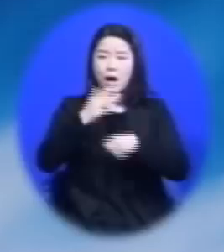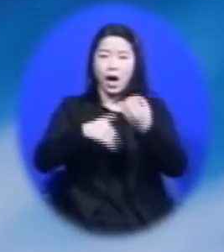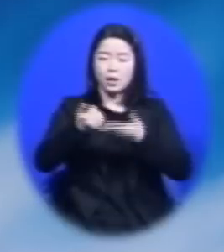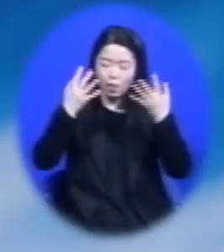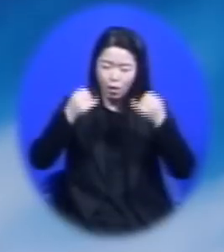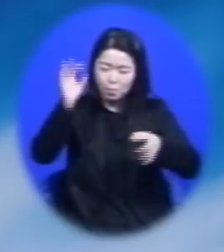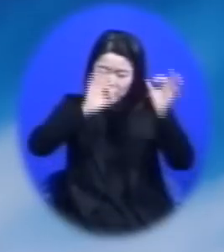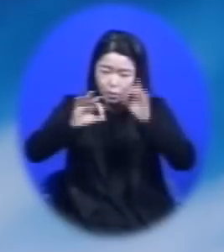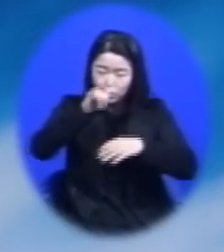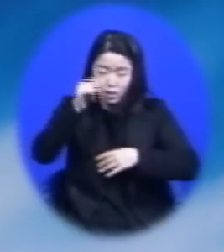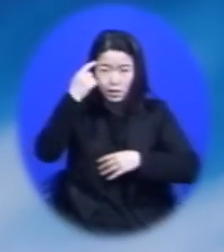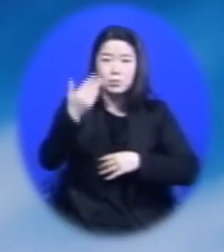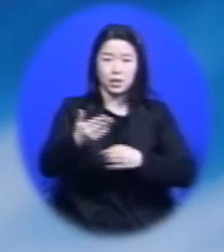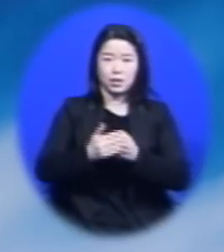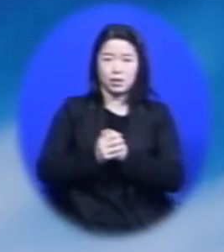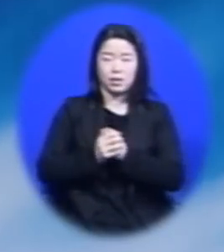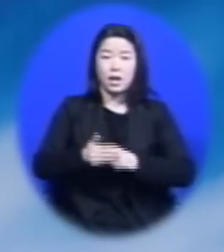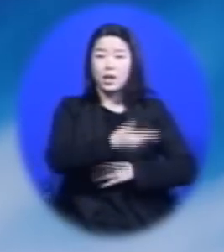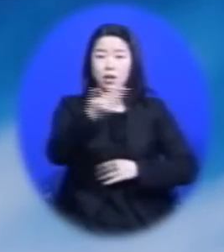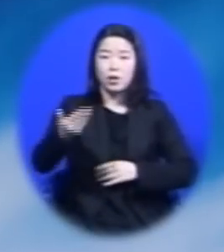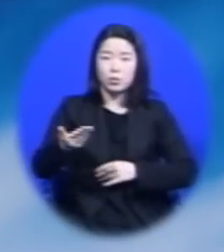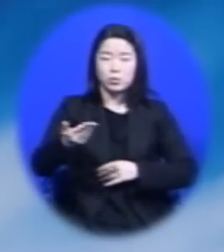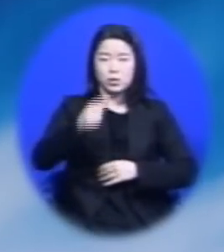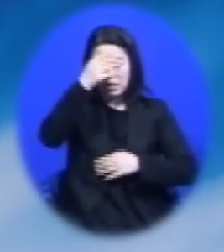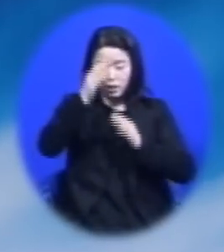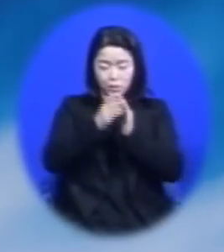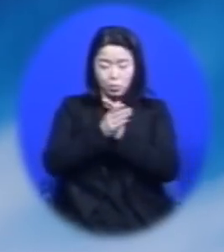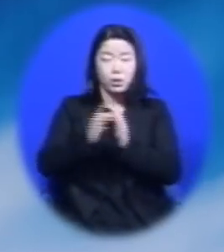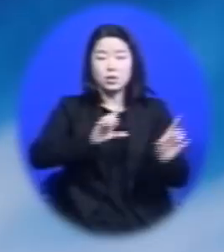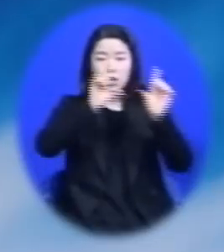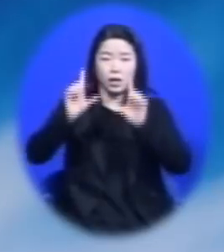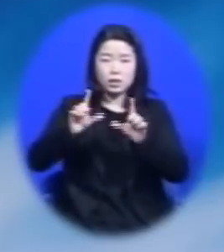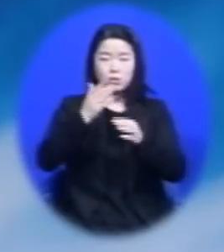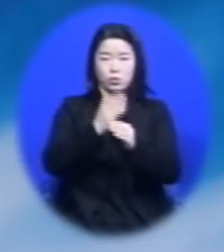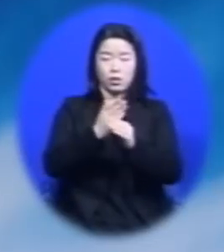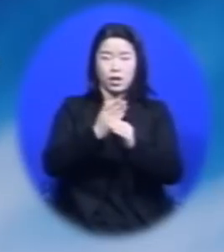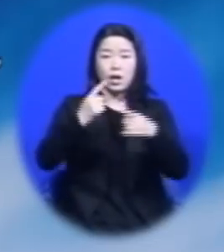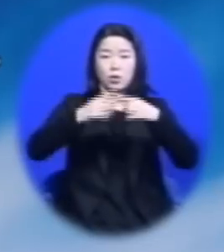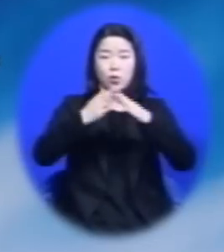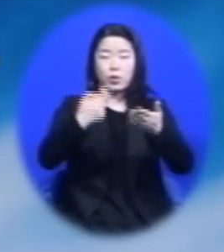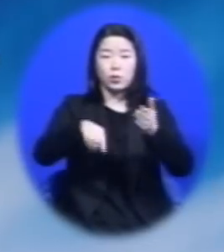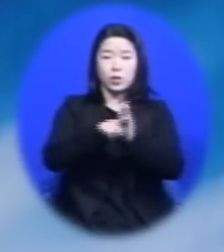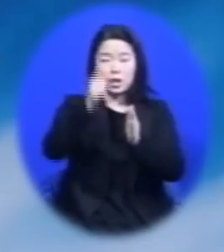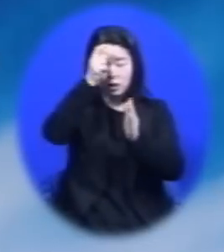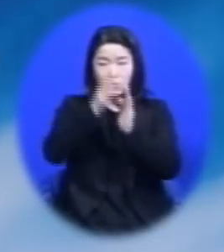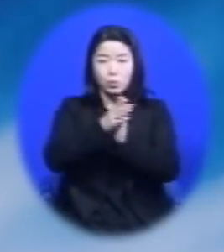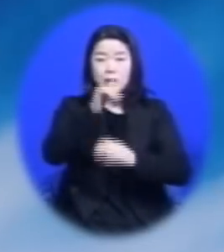찾으시겠습니까 여러분들의 기도 생활 중에 교회를 위한 기도가